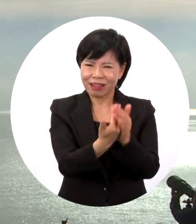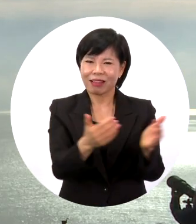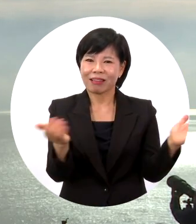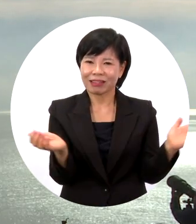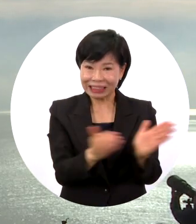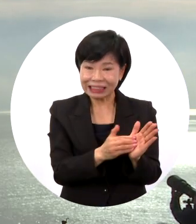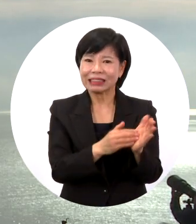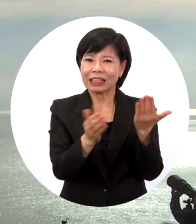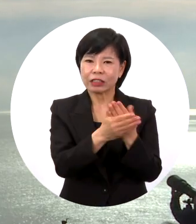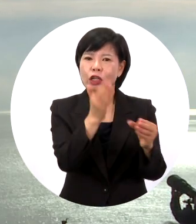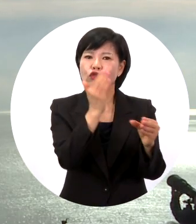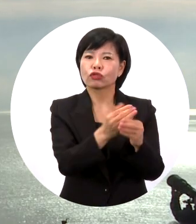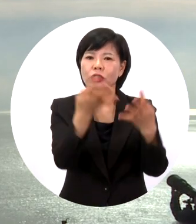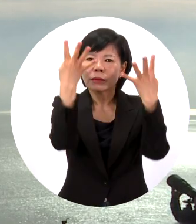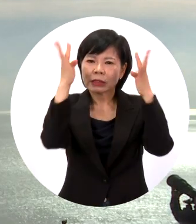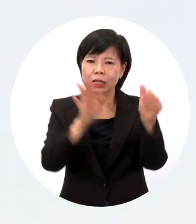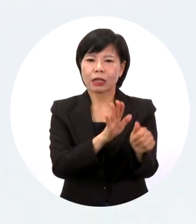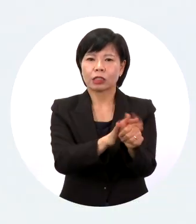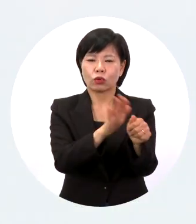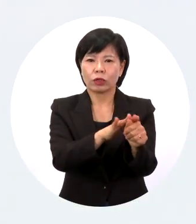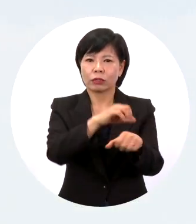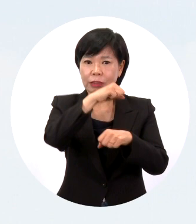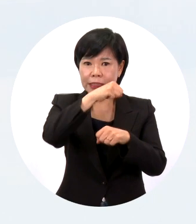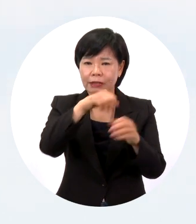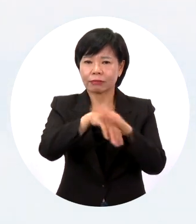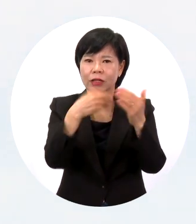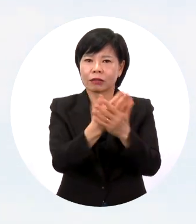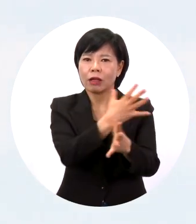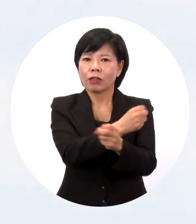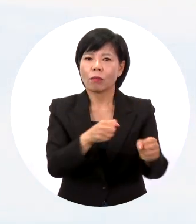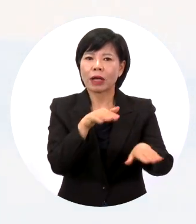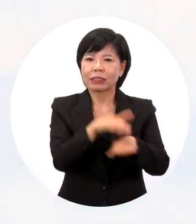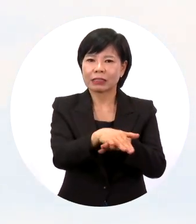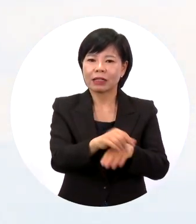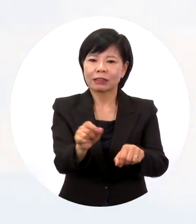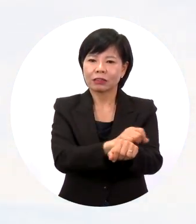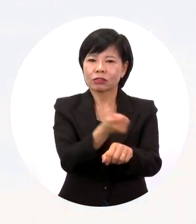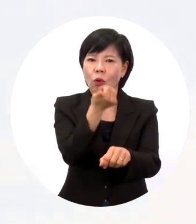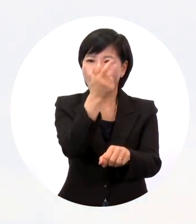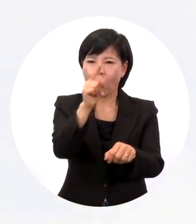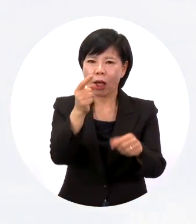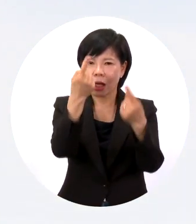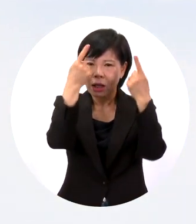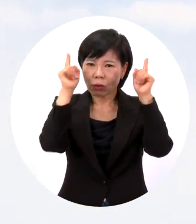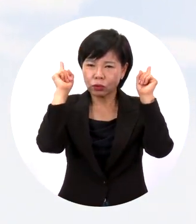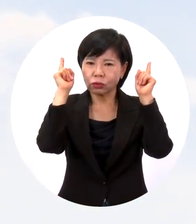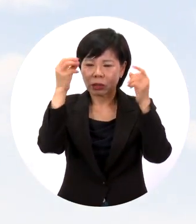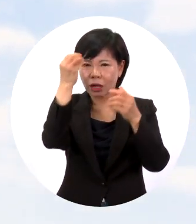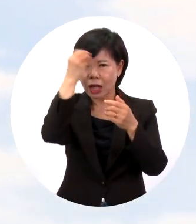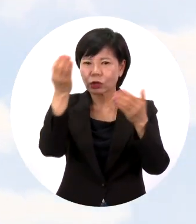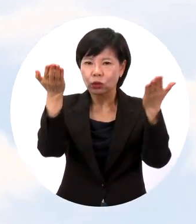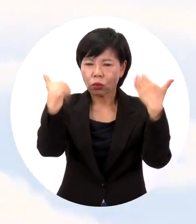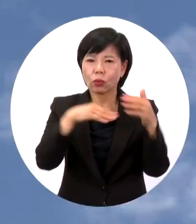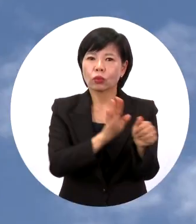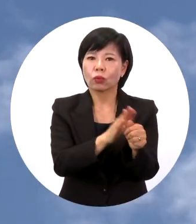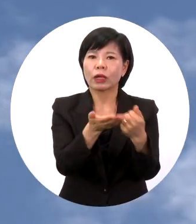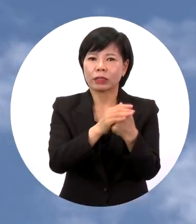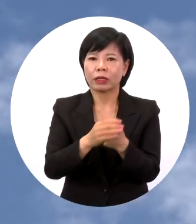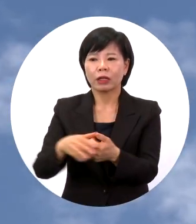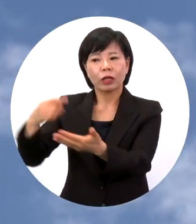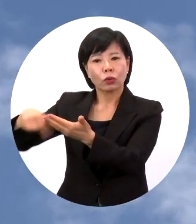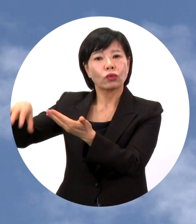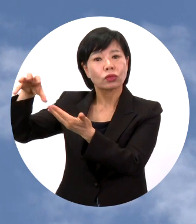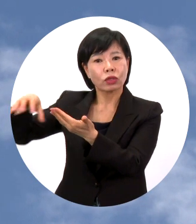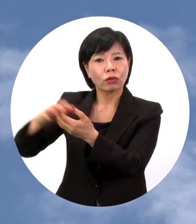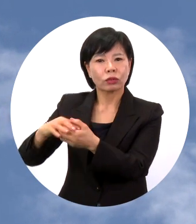시행되는 지역혁신 중심 대학 지원 체계를 통해 협약형 특성화고를 적극 지원합니다. 도교육청은 교육발전